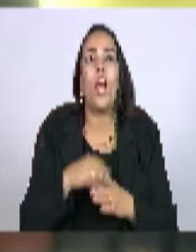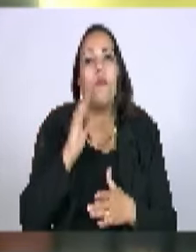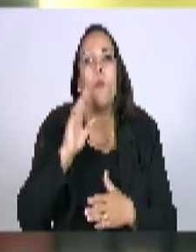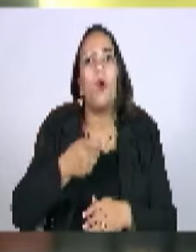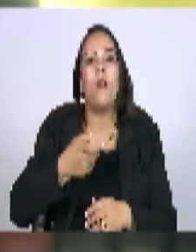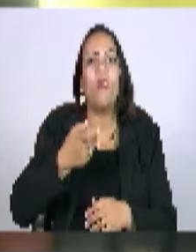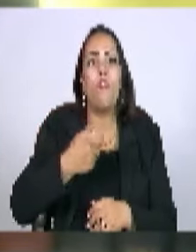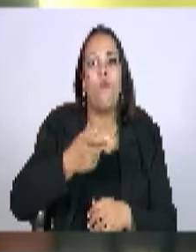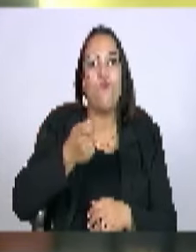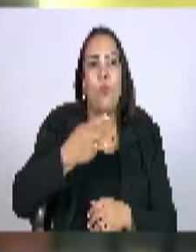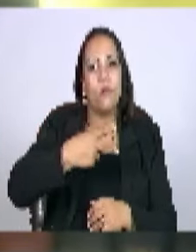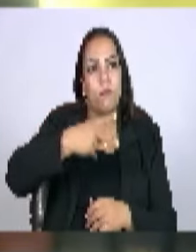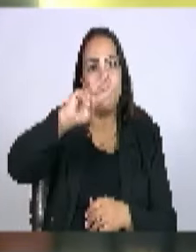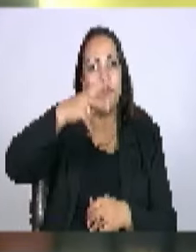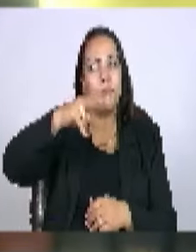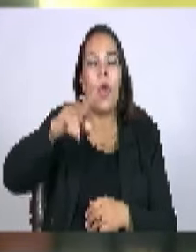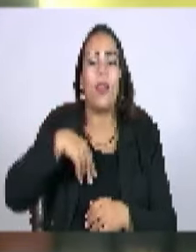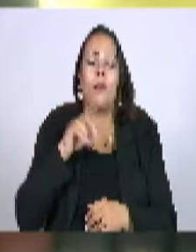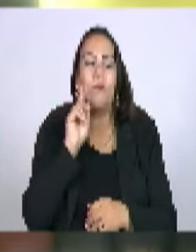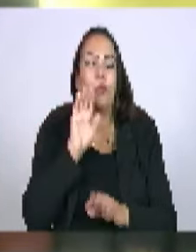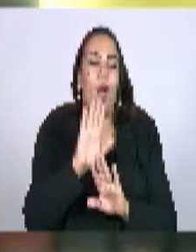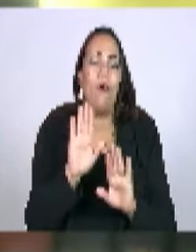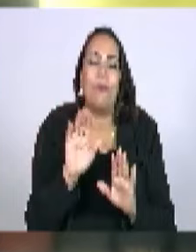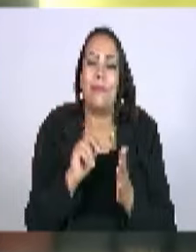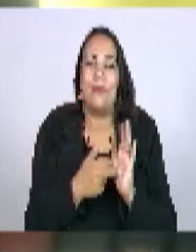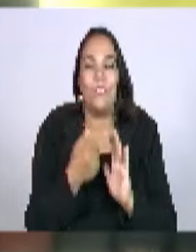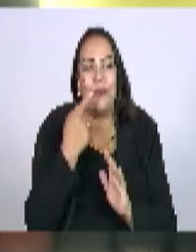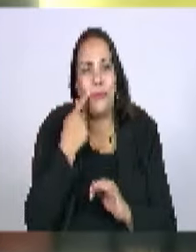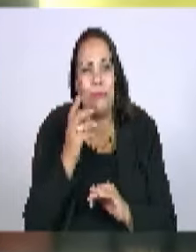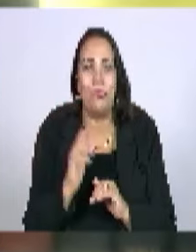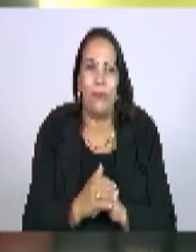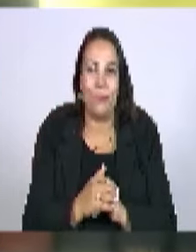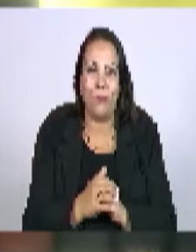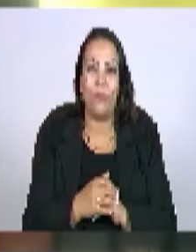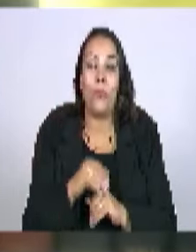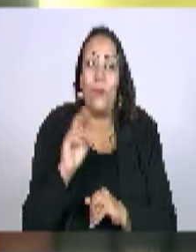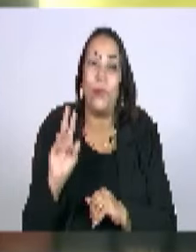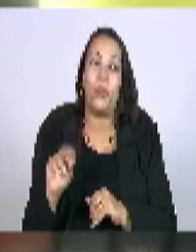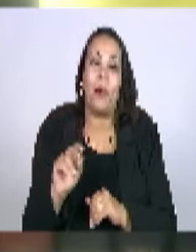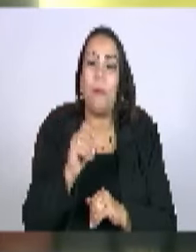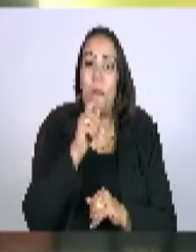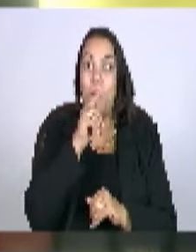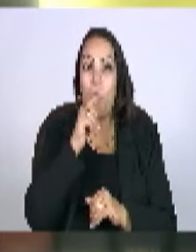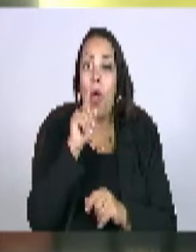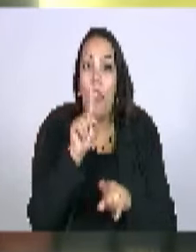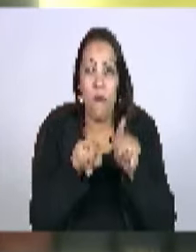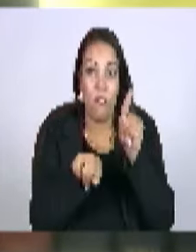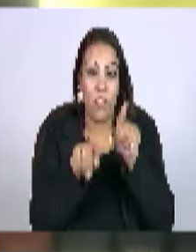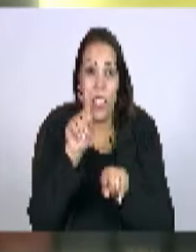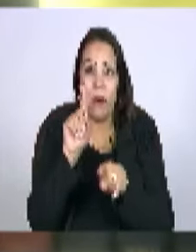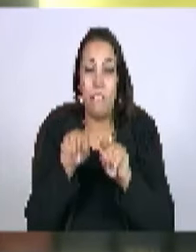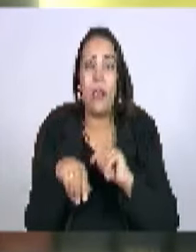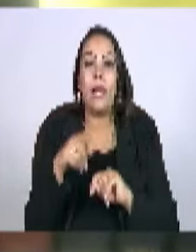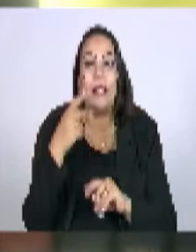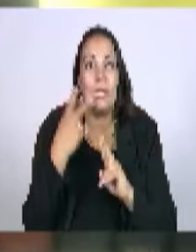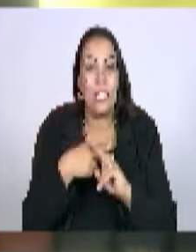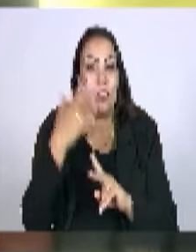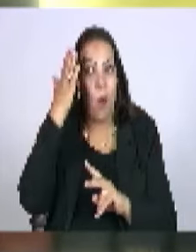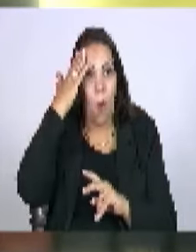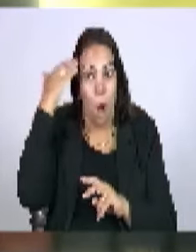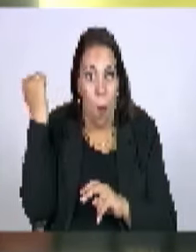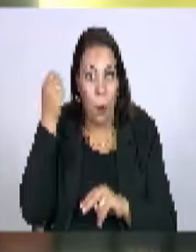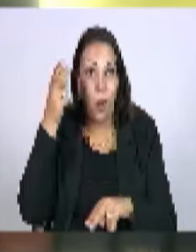ارتفاعات في الاسعار نتمنى ان يحدث هذا وزي ما بيقول بعض الخبراء